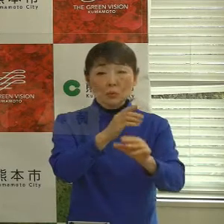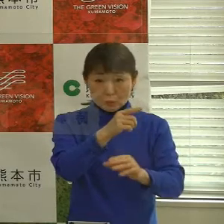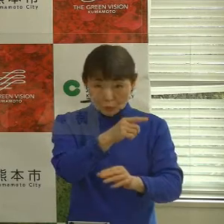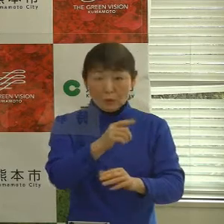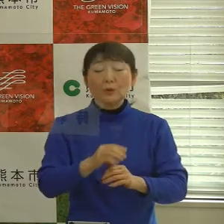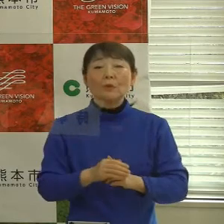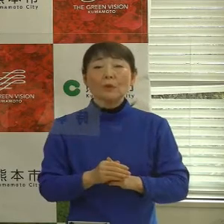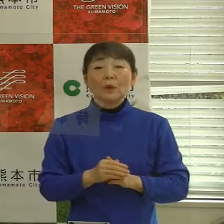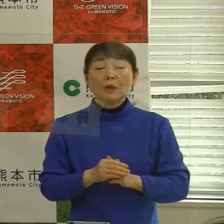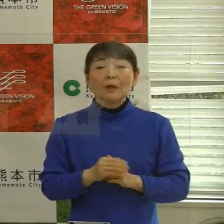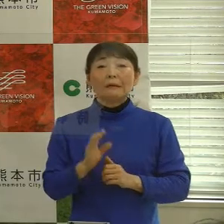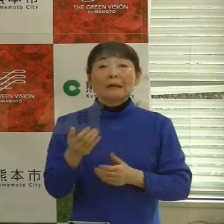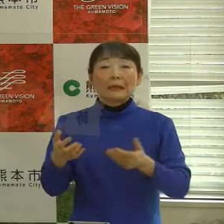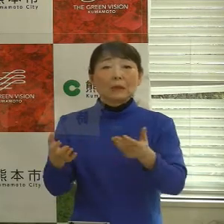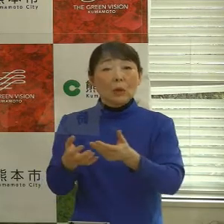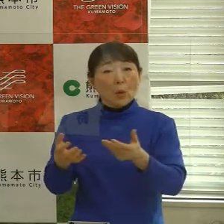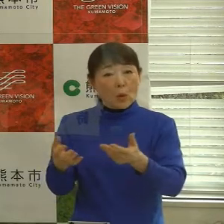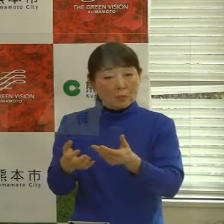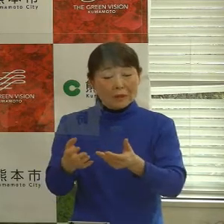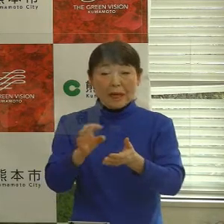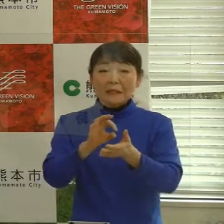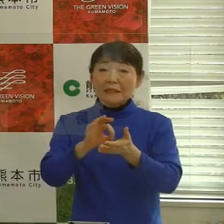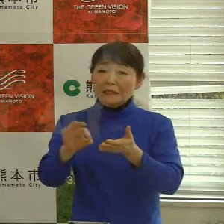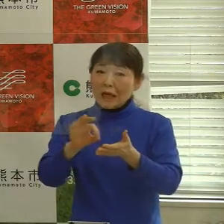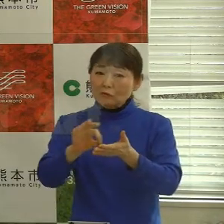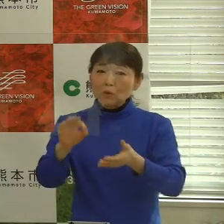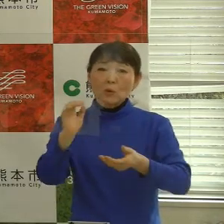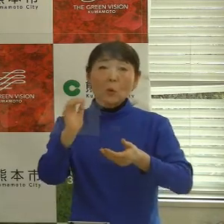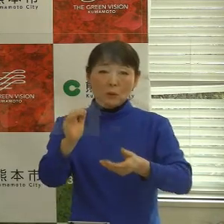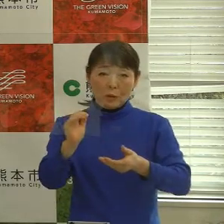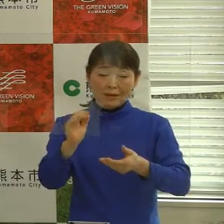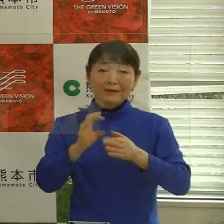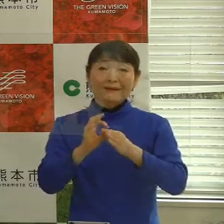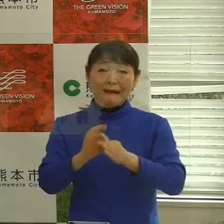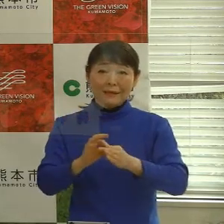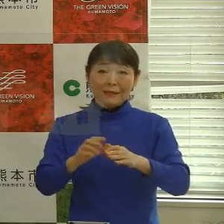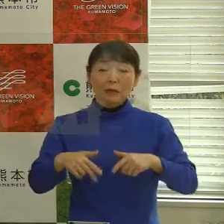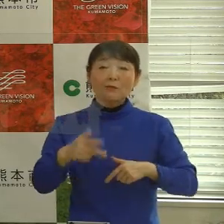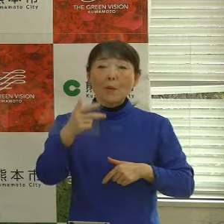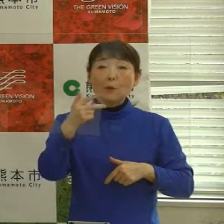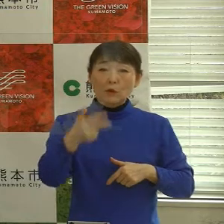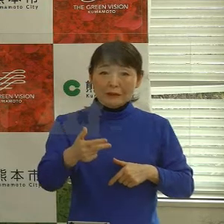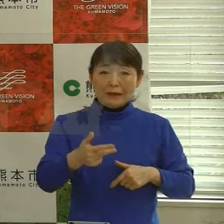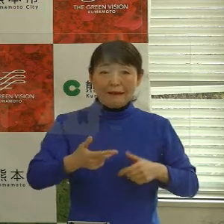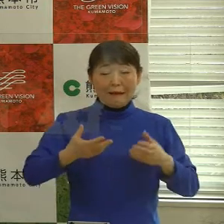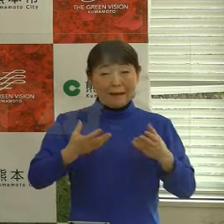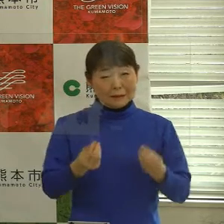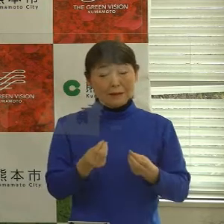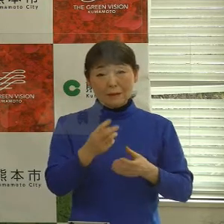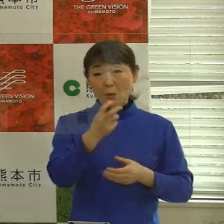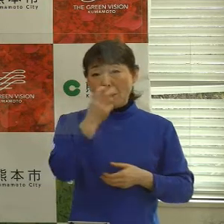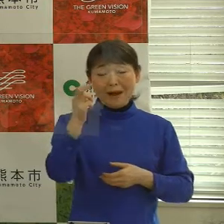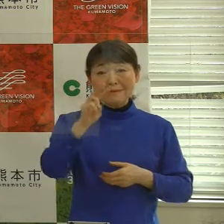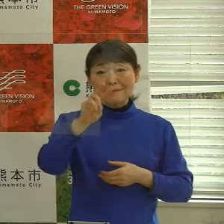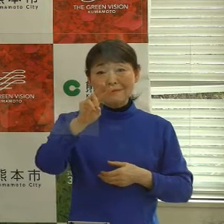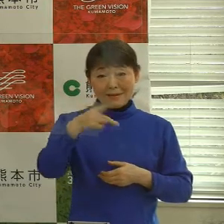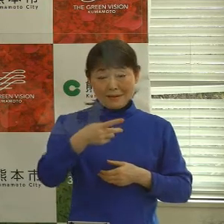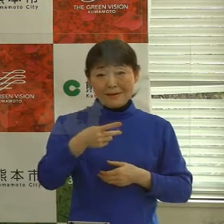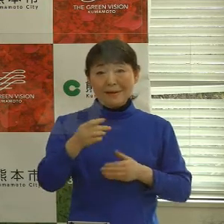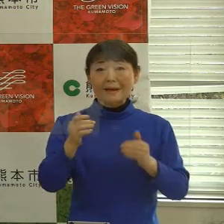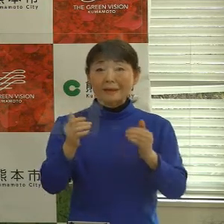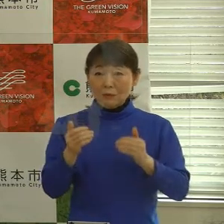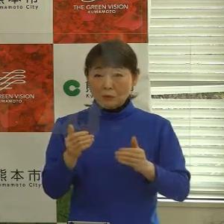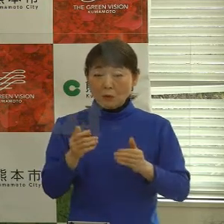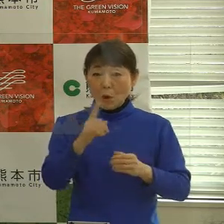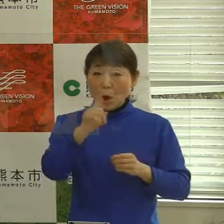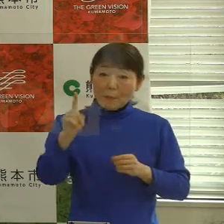やはりですね、その業務でやはり使うということに関して、やはり市がちゃんとそこは管理をしてですね、今あった